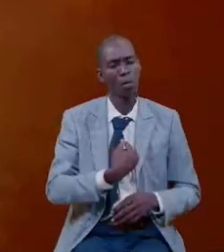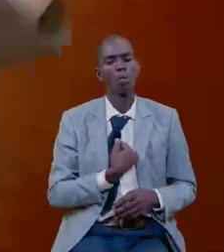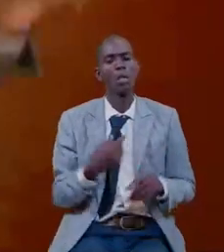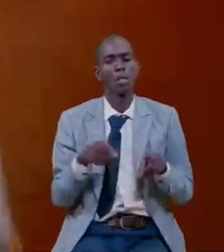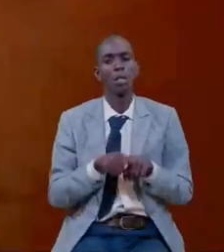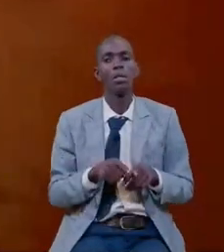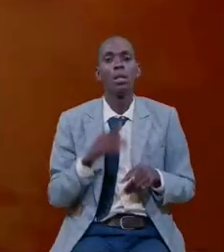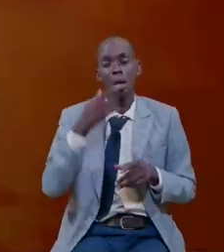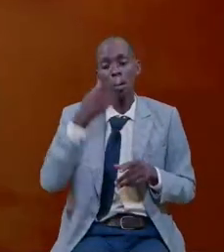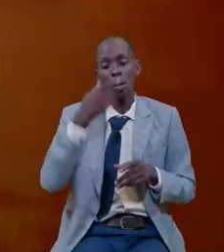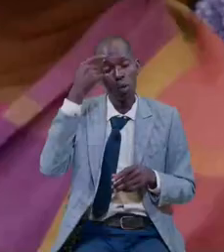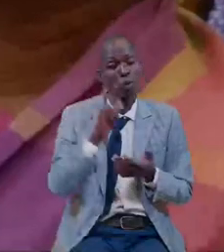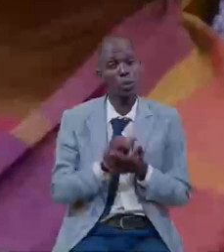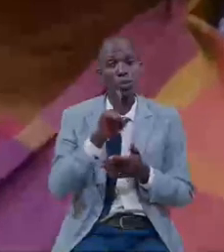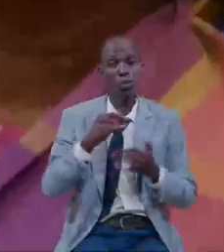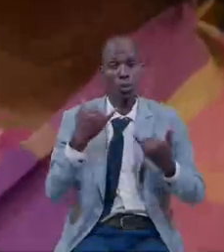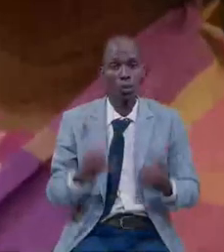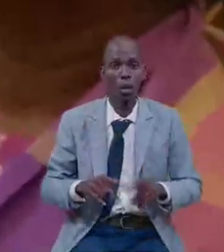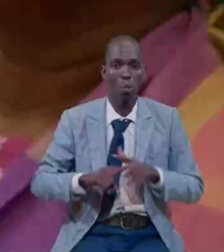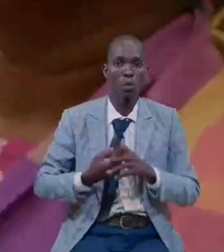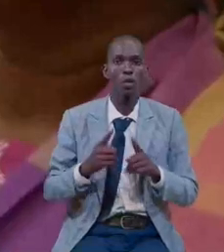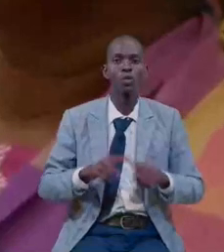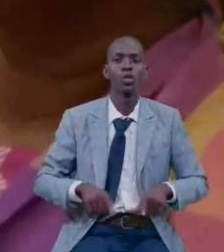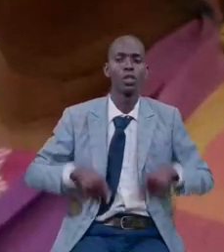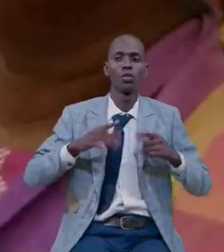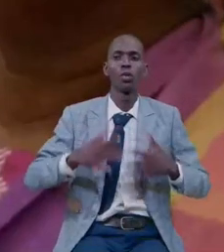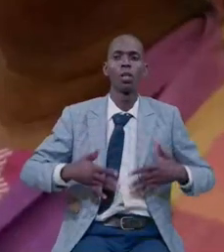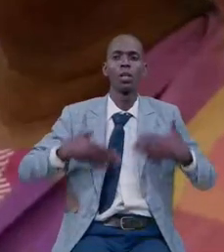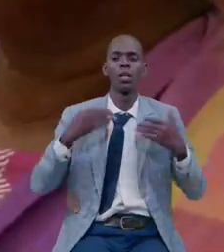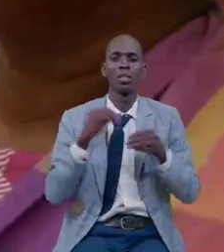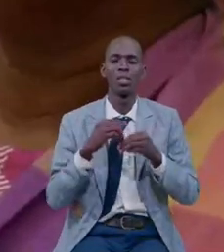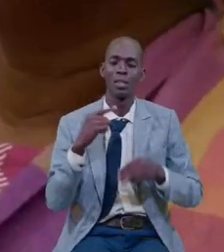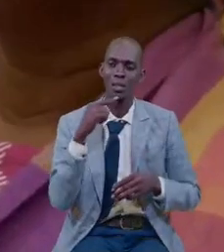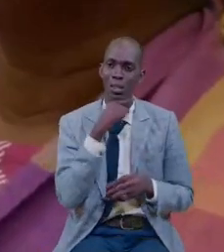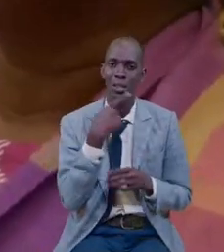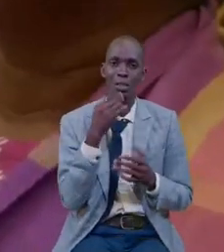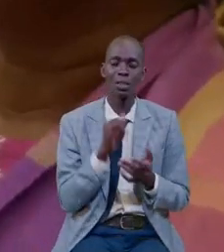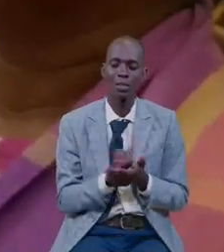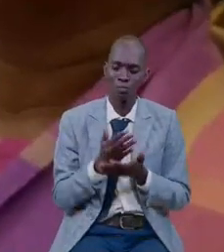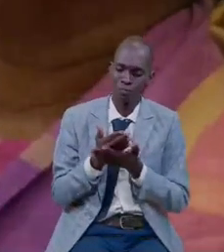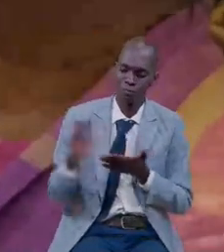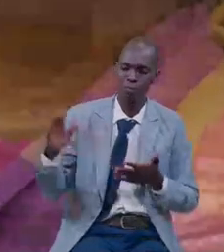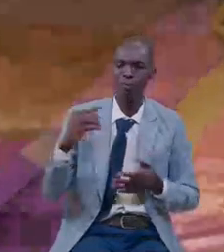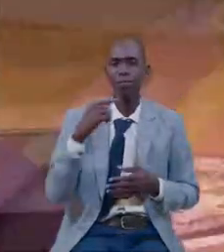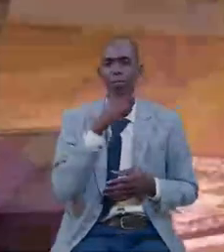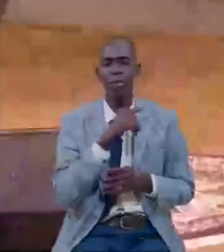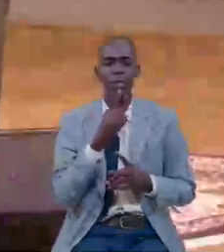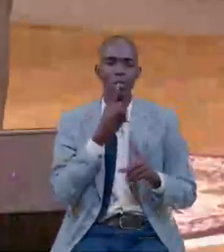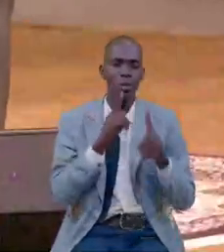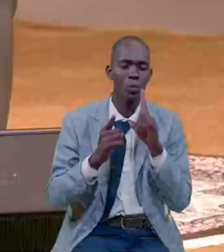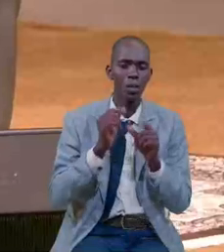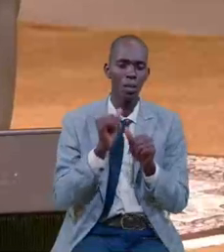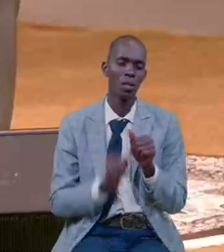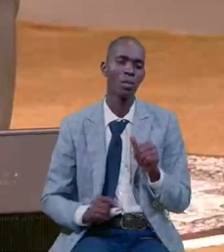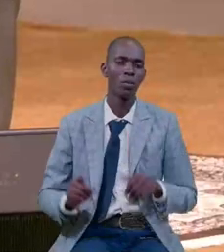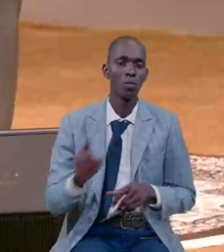menez cela, vous faites de cela votre vie. Et dit, c'est pourquoi renoncer aux mensonges et que chacun de